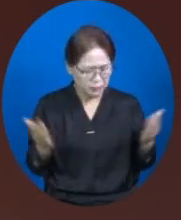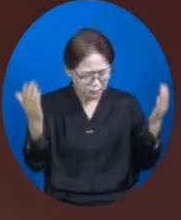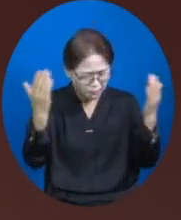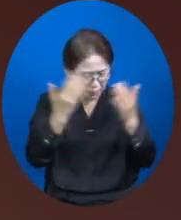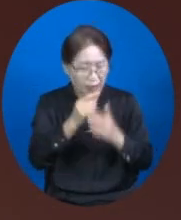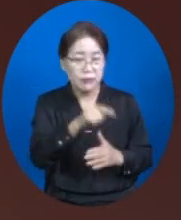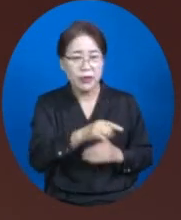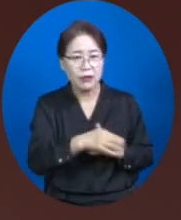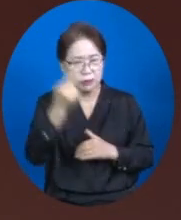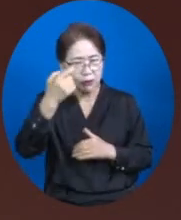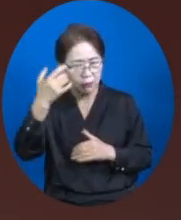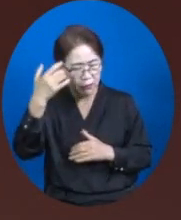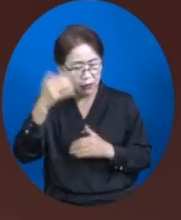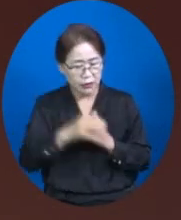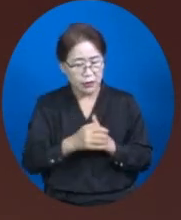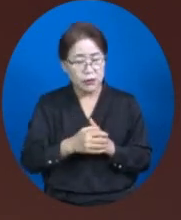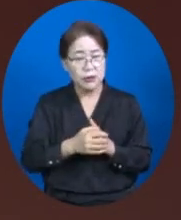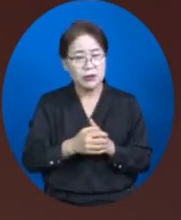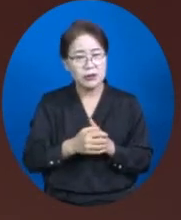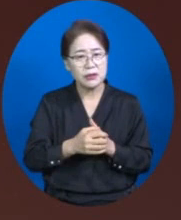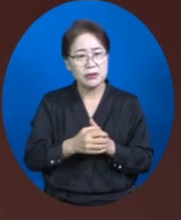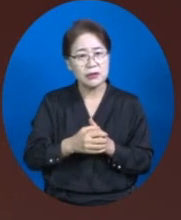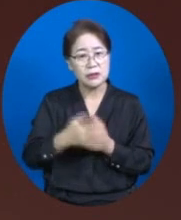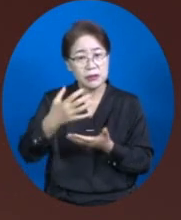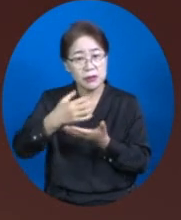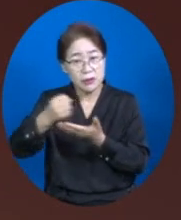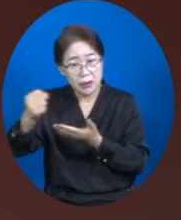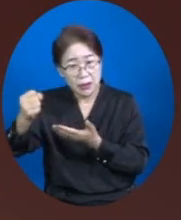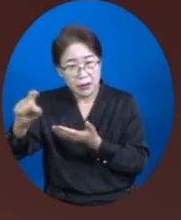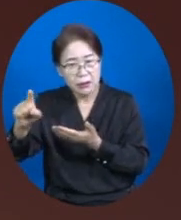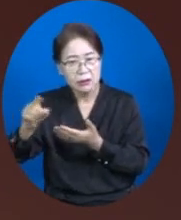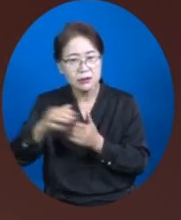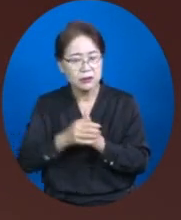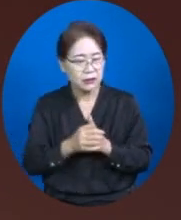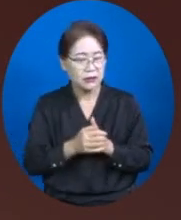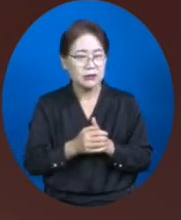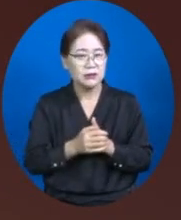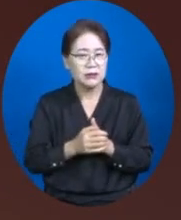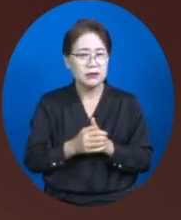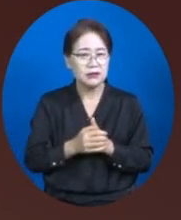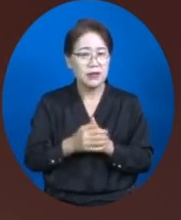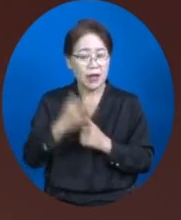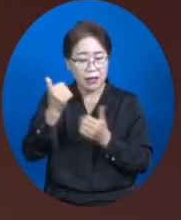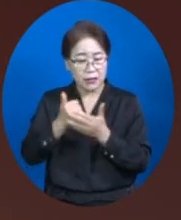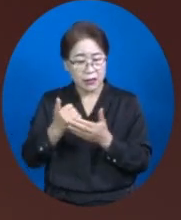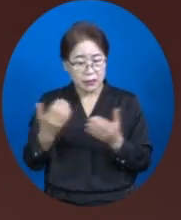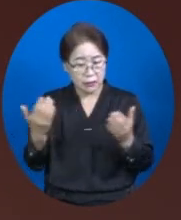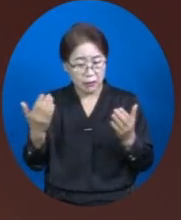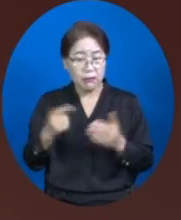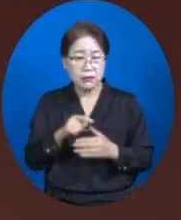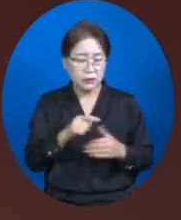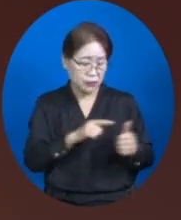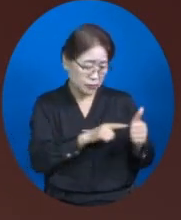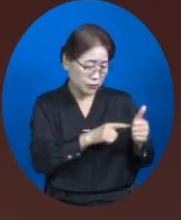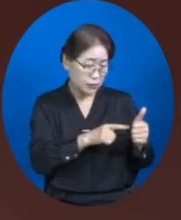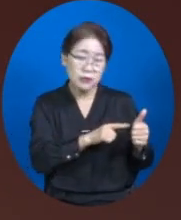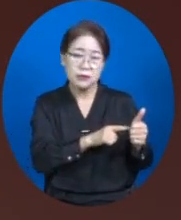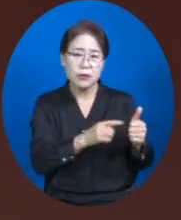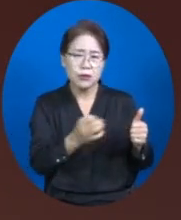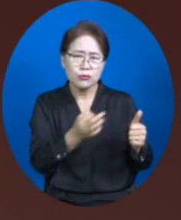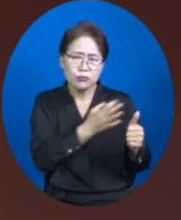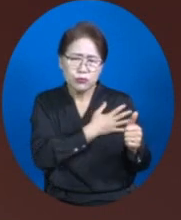밤에 내 영혼을 도로 찾으리니 하나님께서 그 생명을 오늘 밤에 부르시겠다는 거 아닙니까